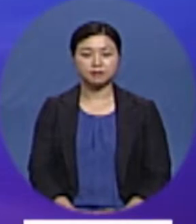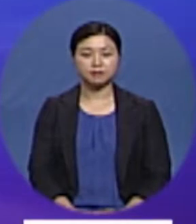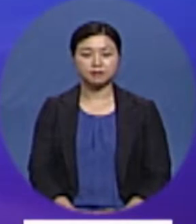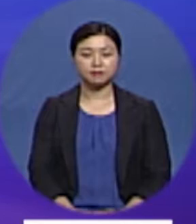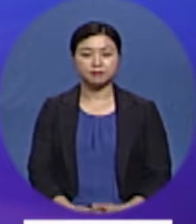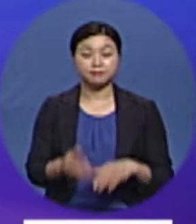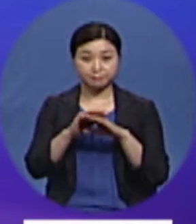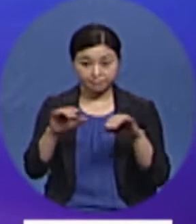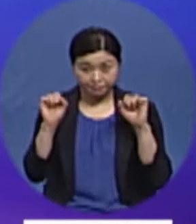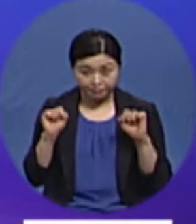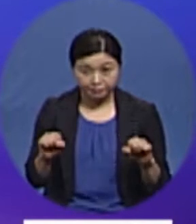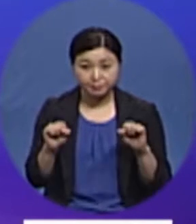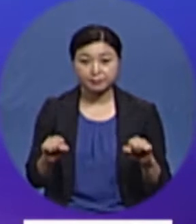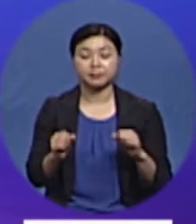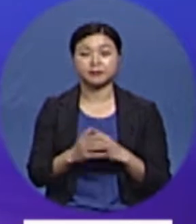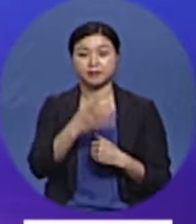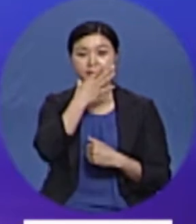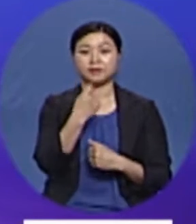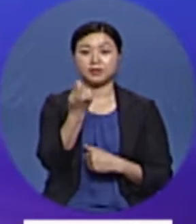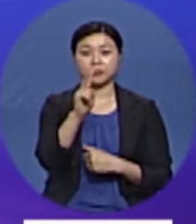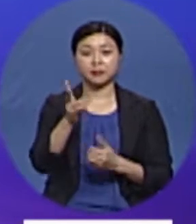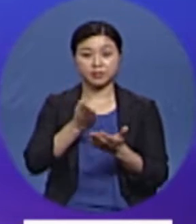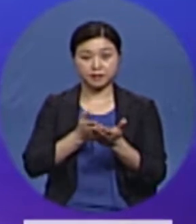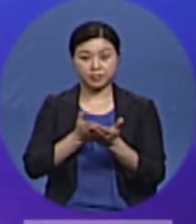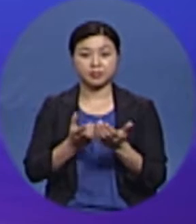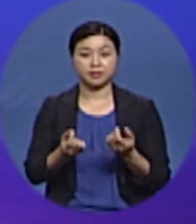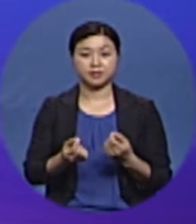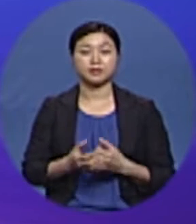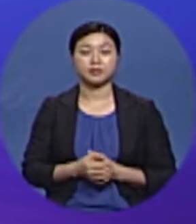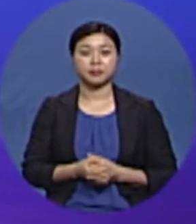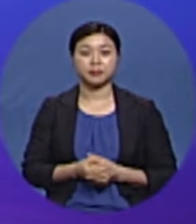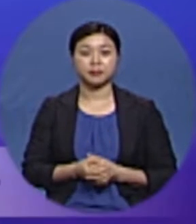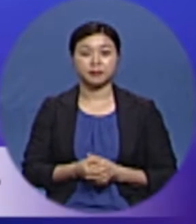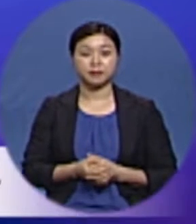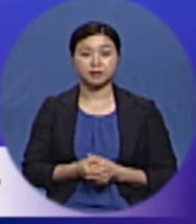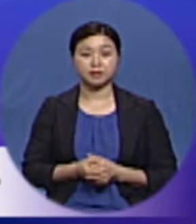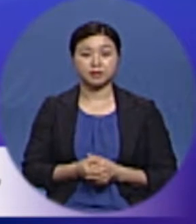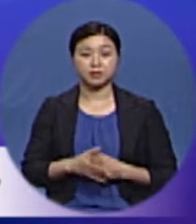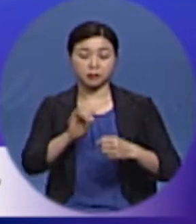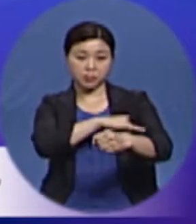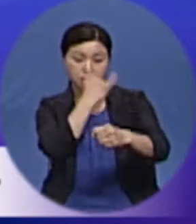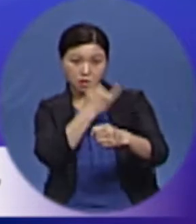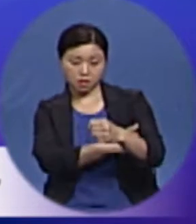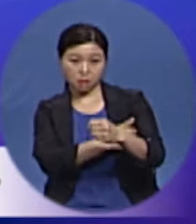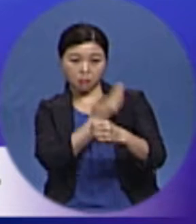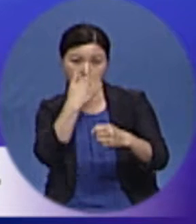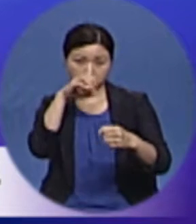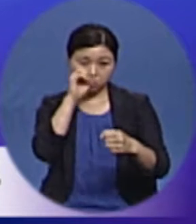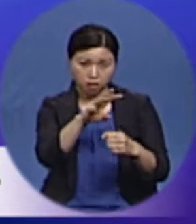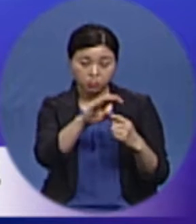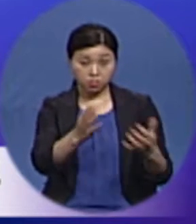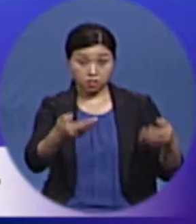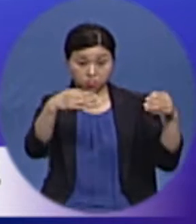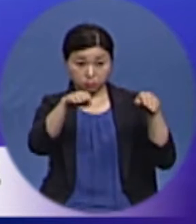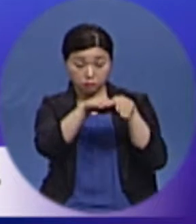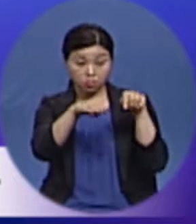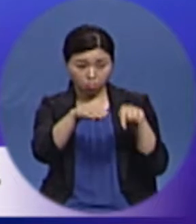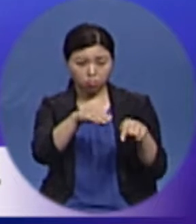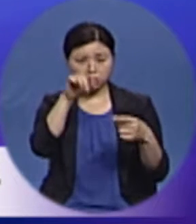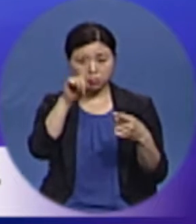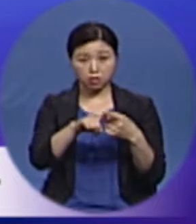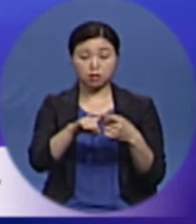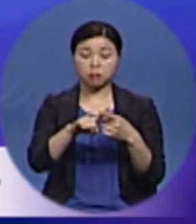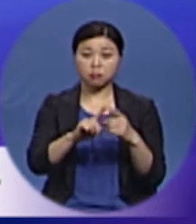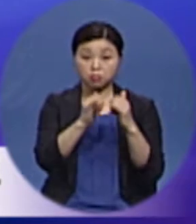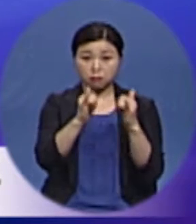시청자 여러분 안녕하십니까? 복지TV 뉴스입니다. 인권 유린 사건이 발생한 시설에 여전히 거주인이